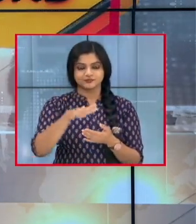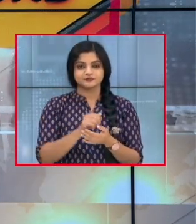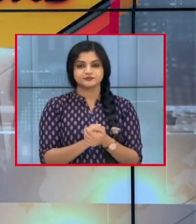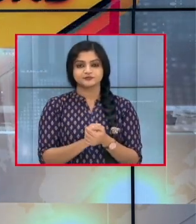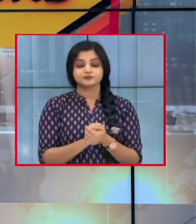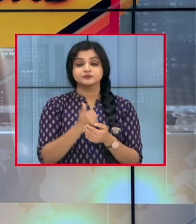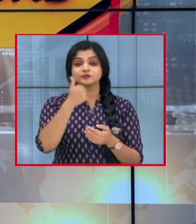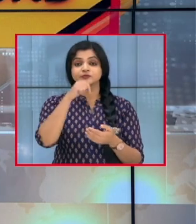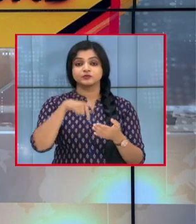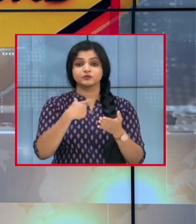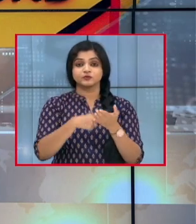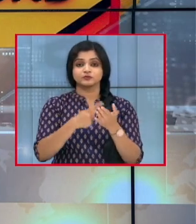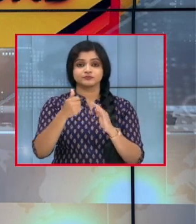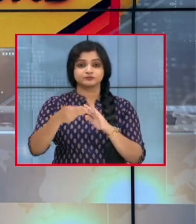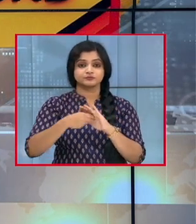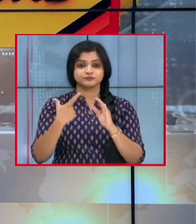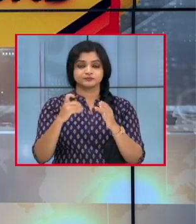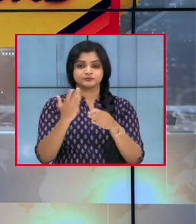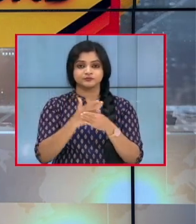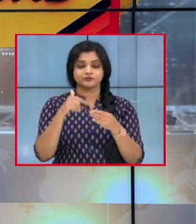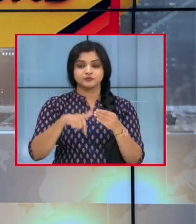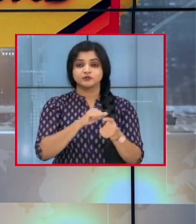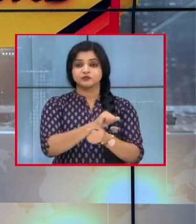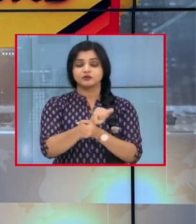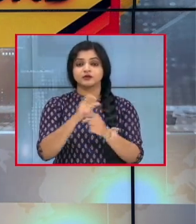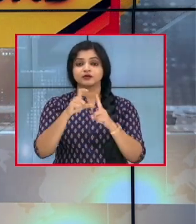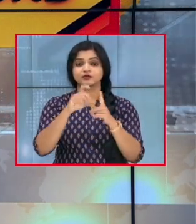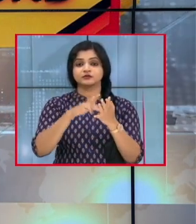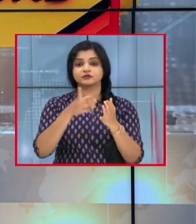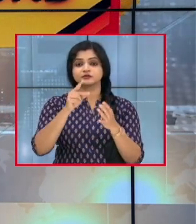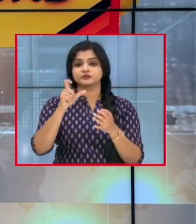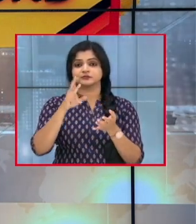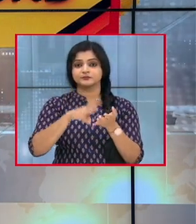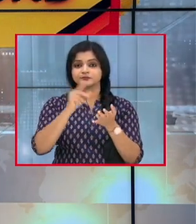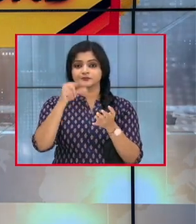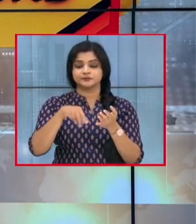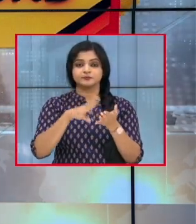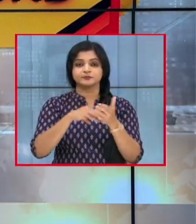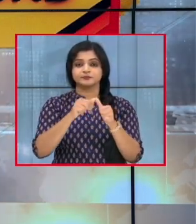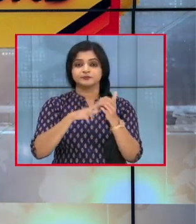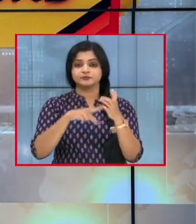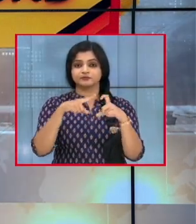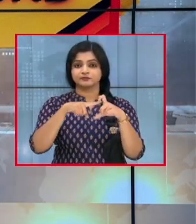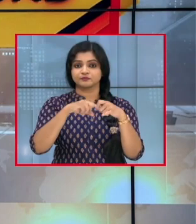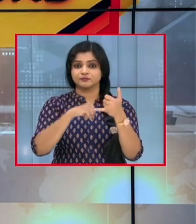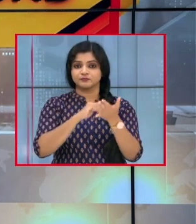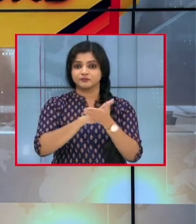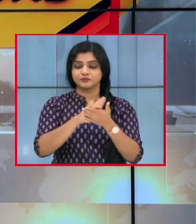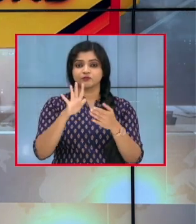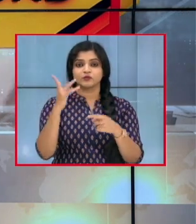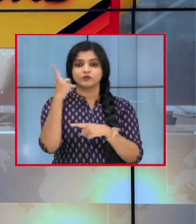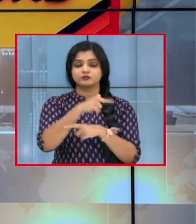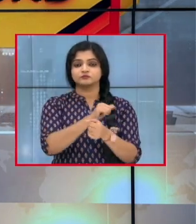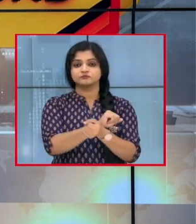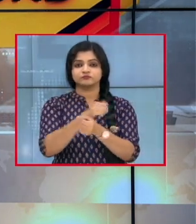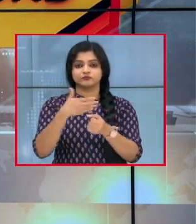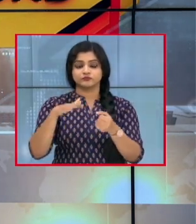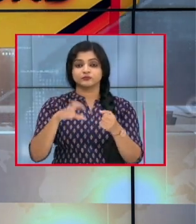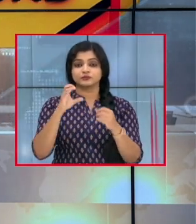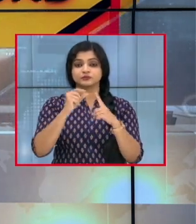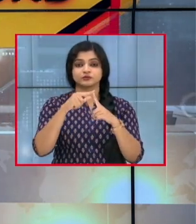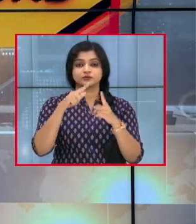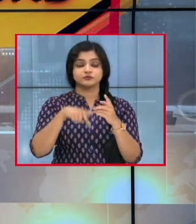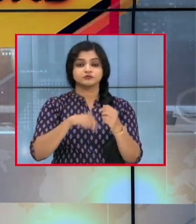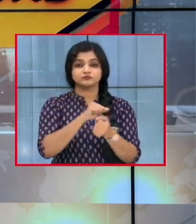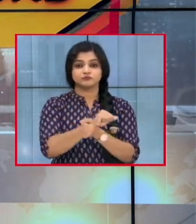വാർത്തകളിലേക്ക്. മദ്യനയ അഴിമതി കേസിൽ അറസ്റ്റിലായ ഡൽഹി ഉപമുഖ്യമന്ത്രി മനീഷ് സിസോദിയെ 5 ദിവസത്തെ കസ്റ്റഡിയിൽ വിട്ടു. സിബിഐയുടെ കസ്റ്റഡി ആവശ്യം ഡൽഹി